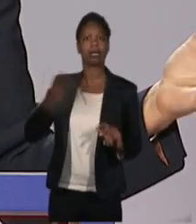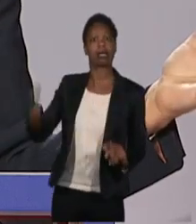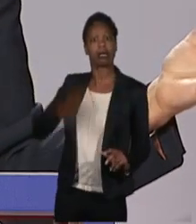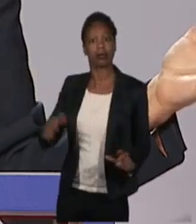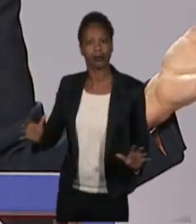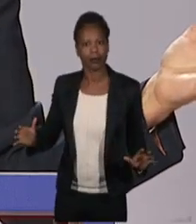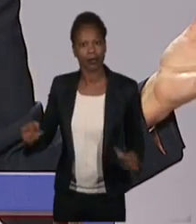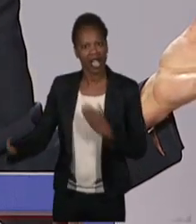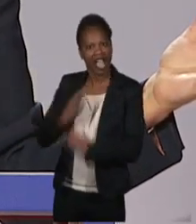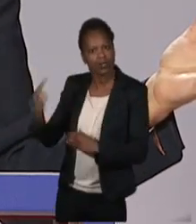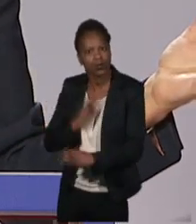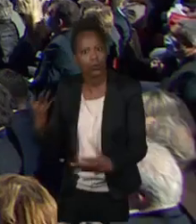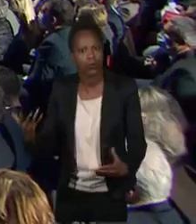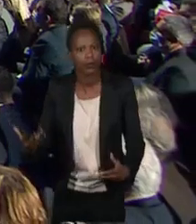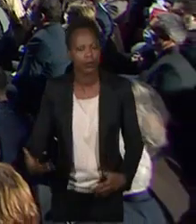l'injure.